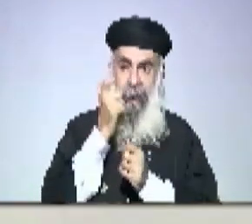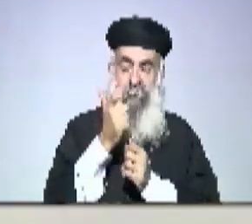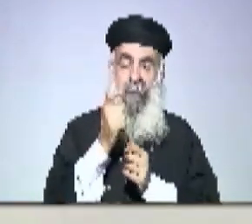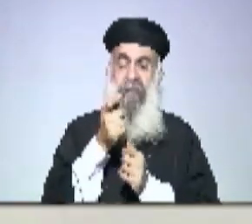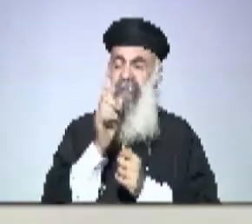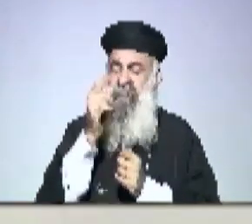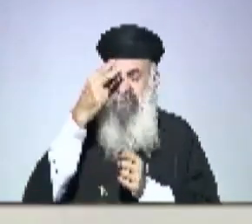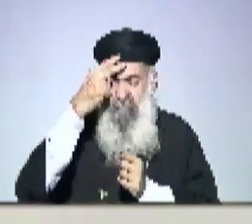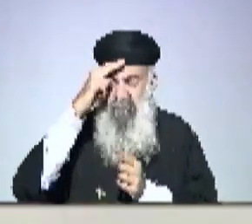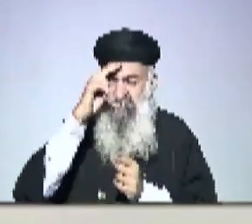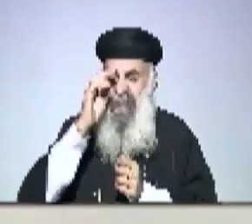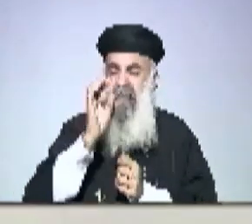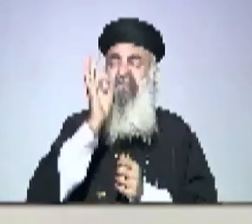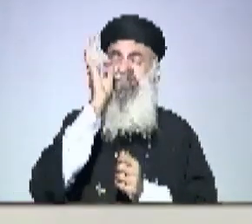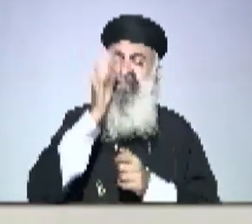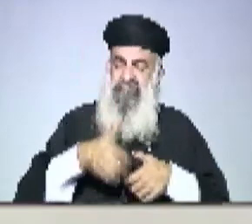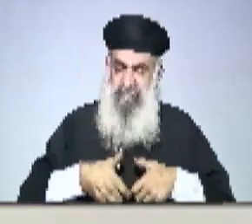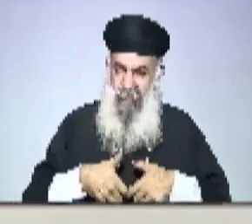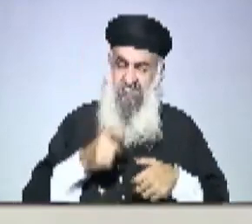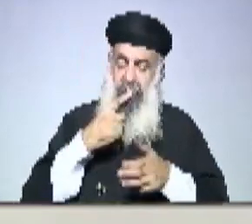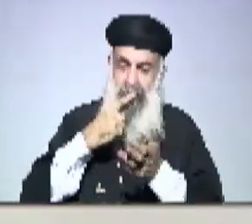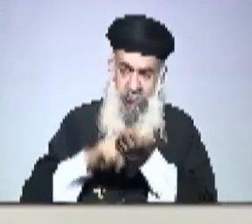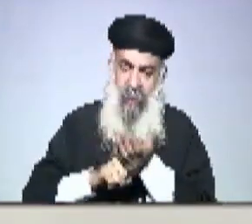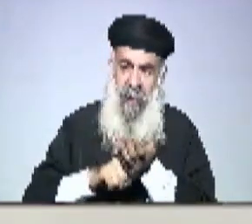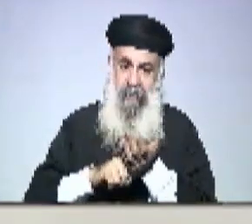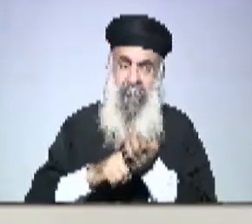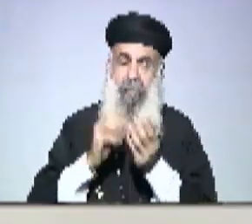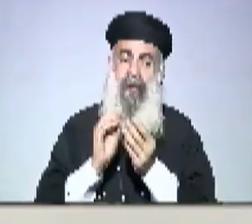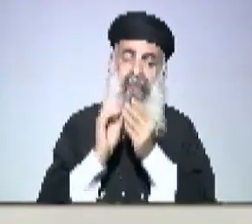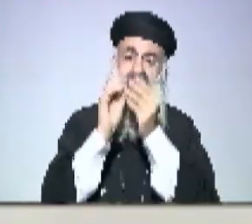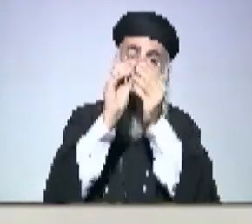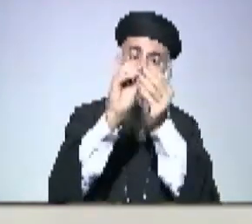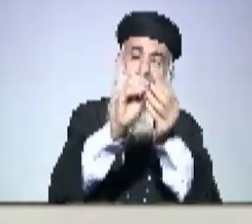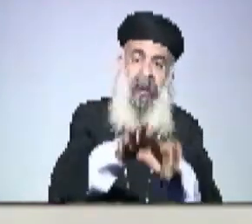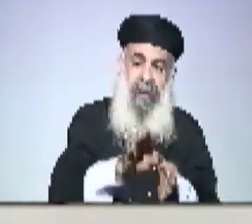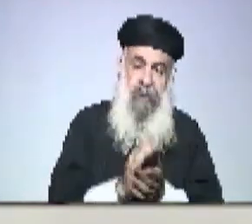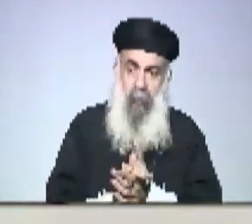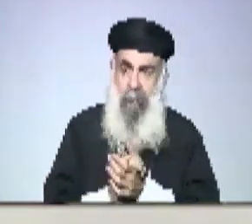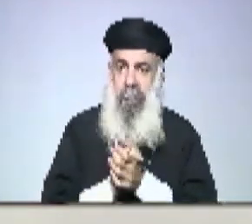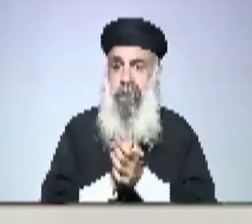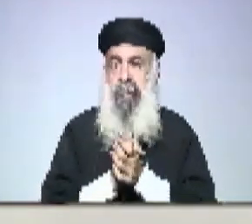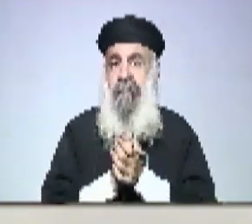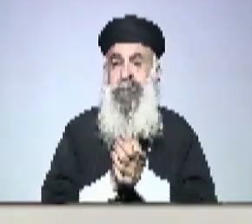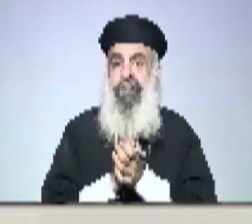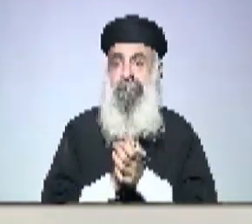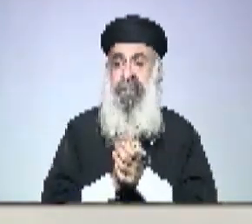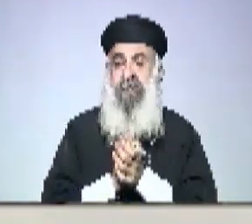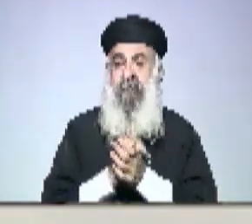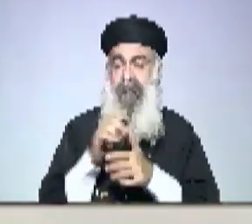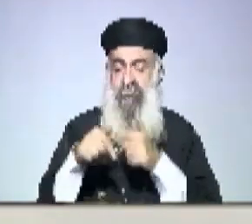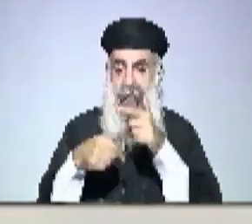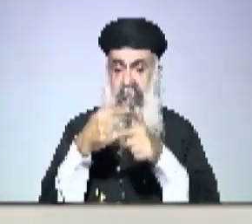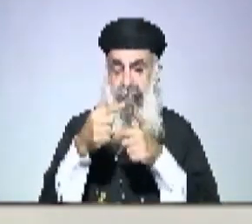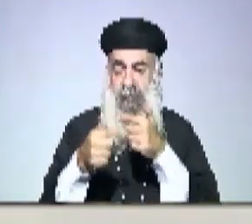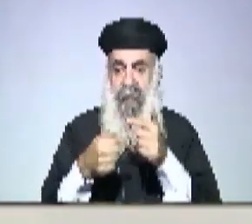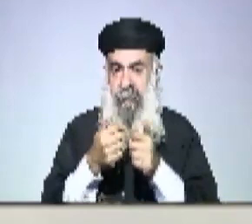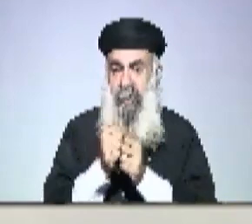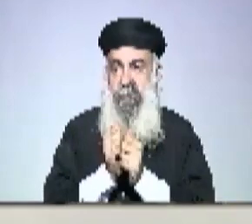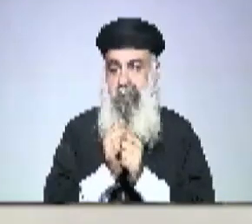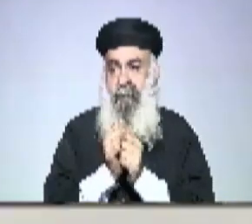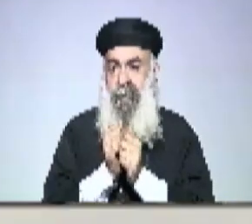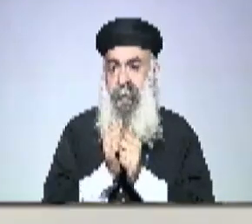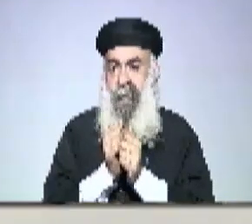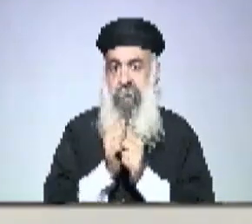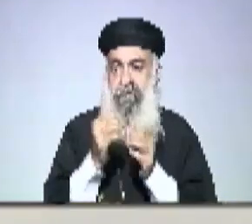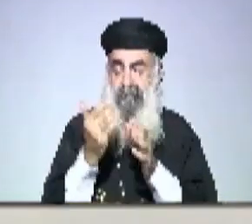هو المحتاج بالحقيقه ووصل له الحاجه لغايه عنده بعد كده بنكمل في الاوشيه من